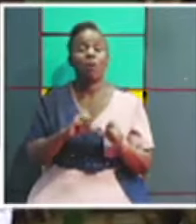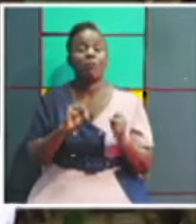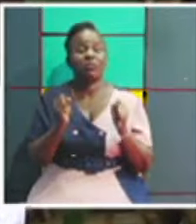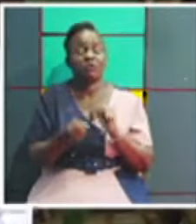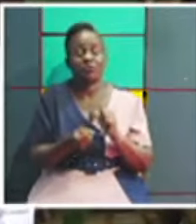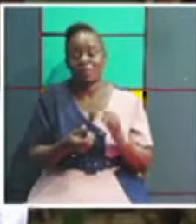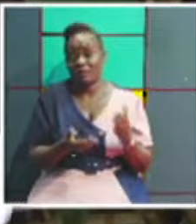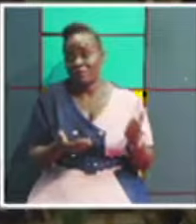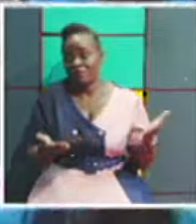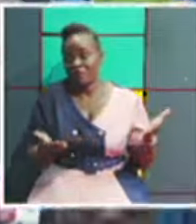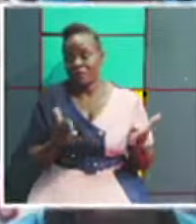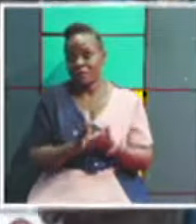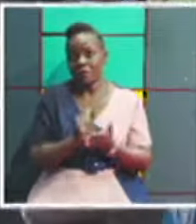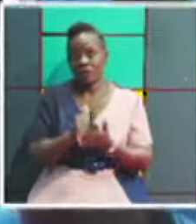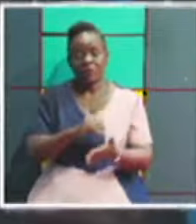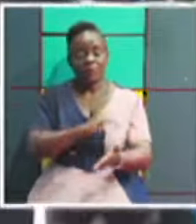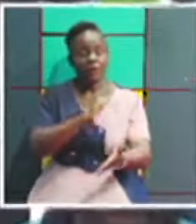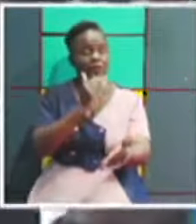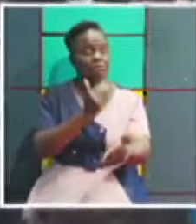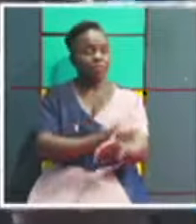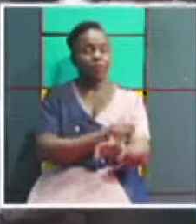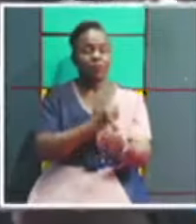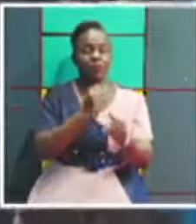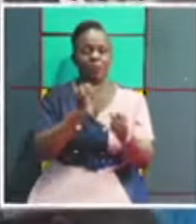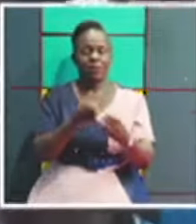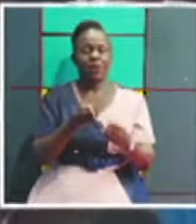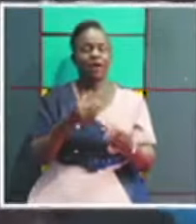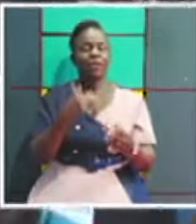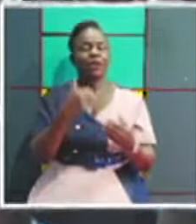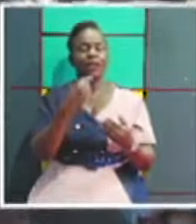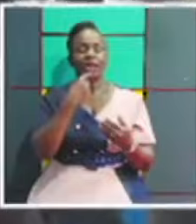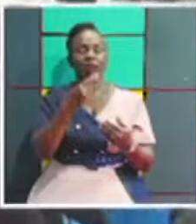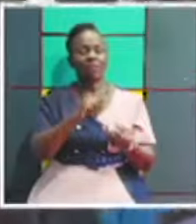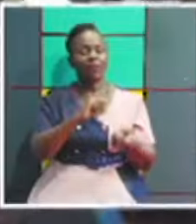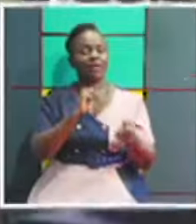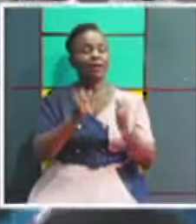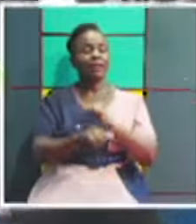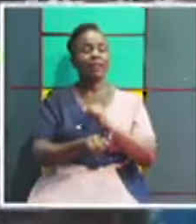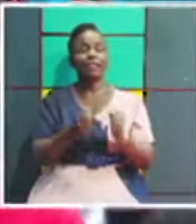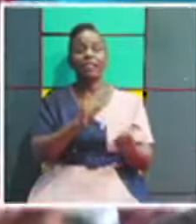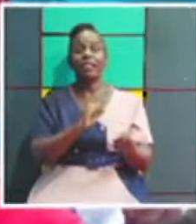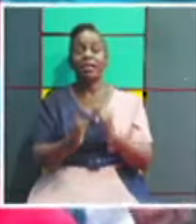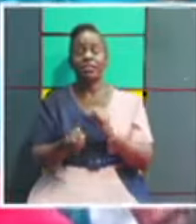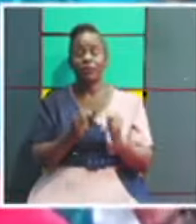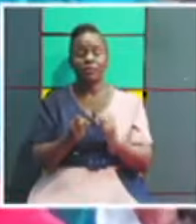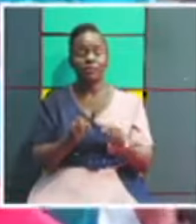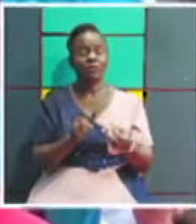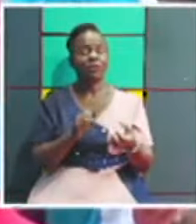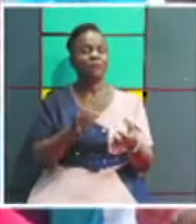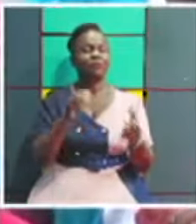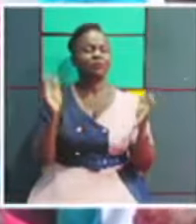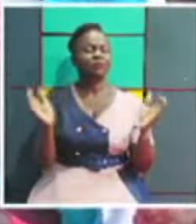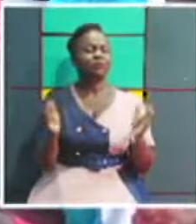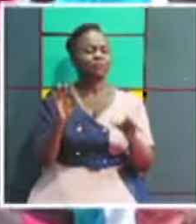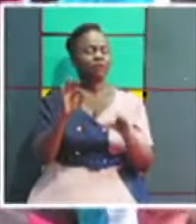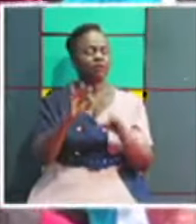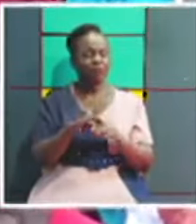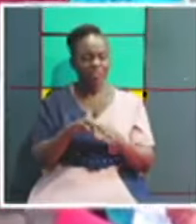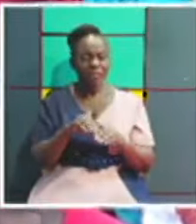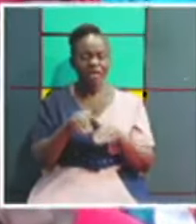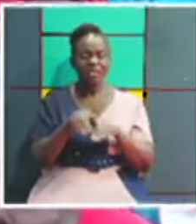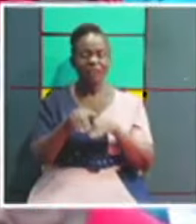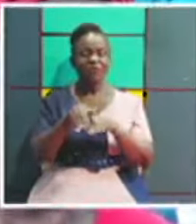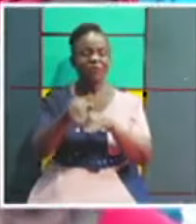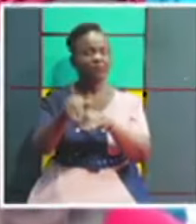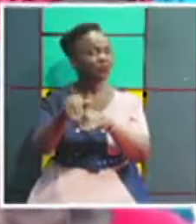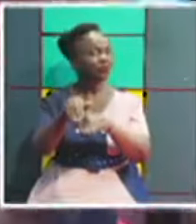tebakola ki? Tebabuyina. Munnankyukakyuka era akawangamudde bw'akomye ku balonzi obutaddamu kumubuuza kiddako n'agamba